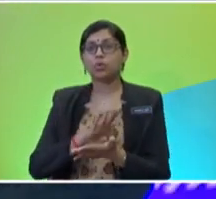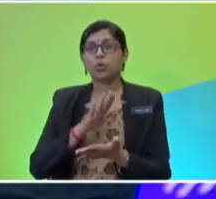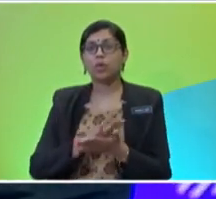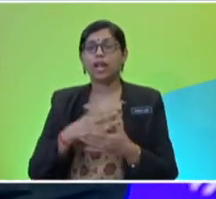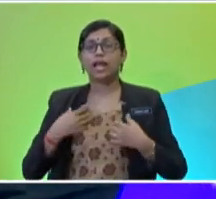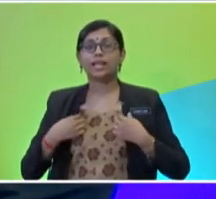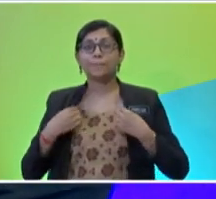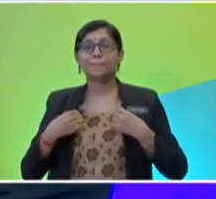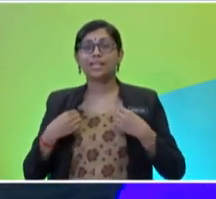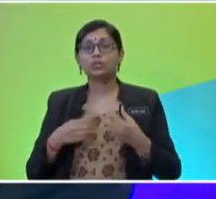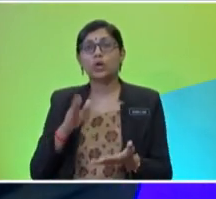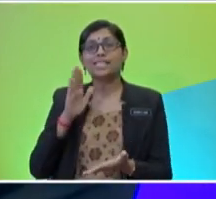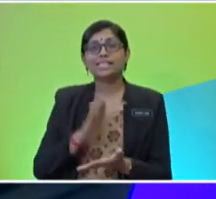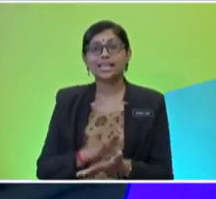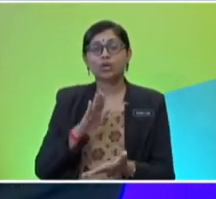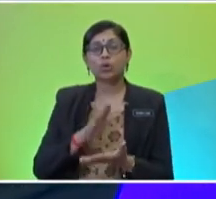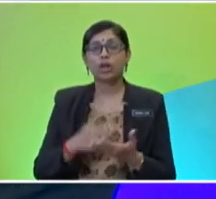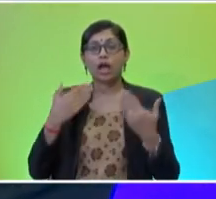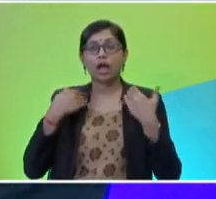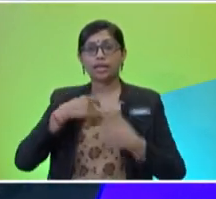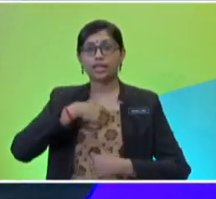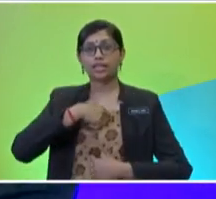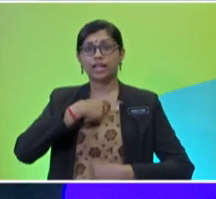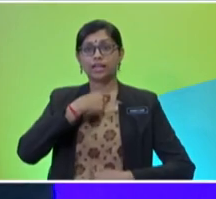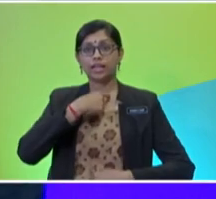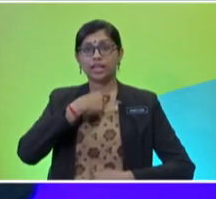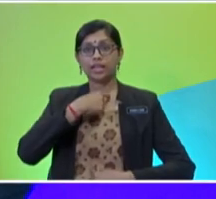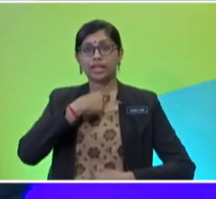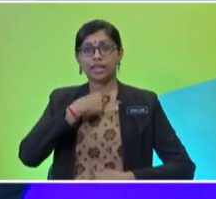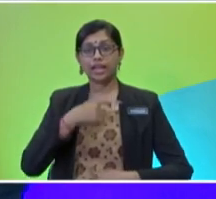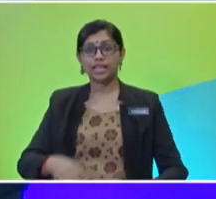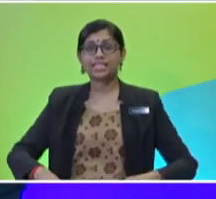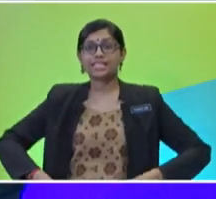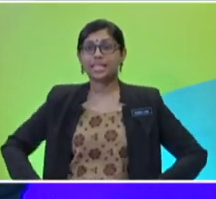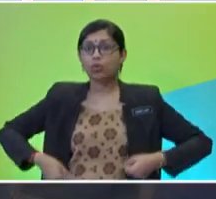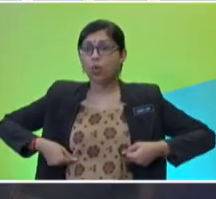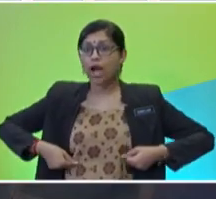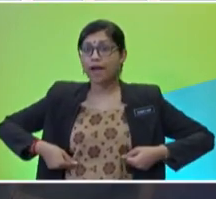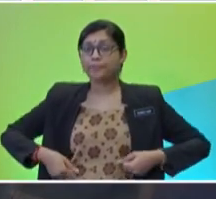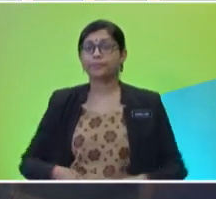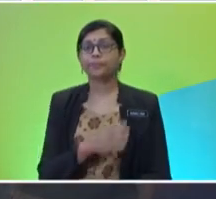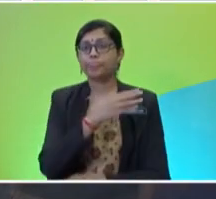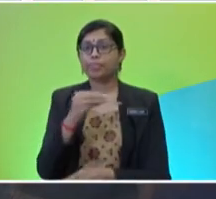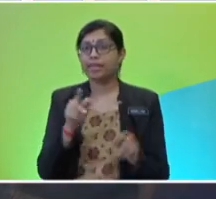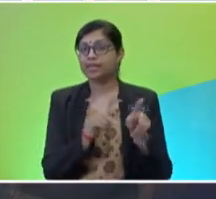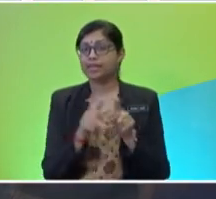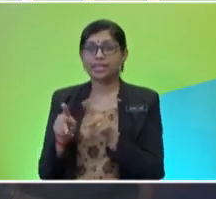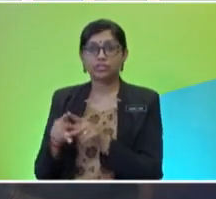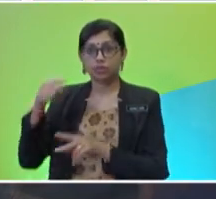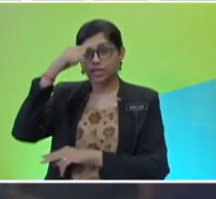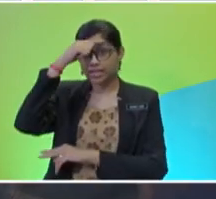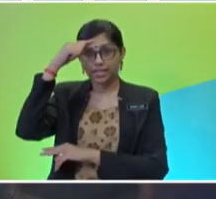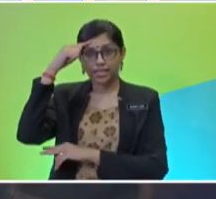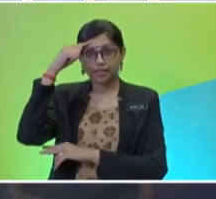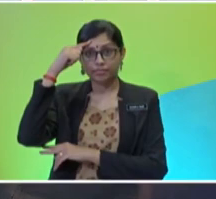tie sekolahnya kan, dengan seluar sekolahnya dengan kasut berwarna hitam cikgu. Okey. Untuk ke sekolah kita ada